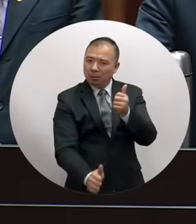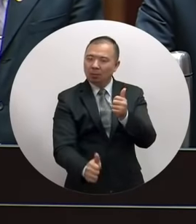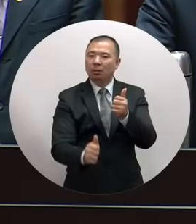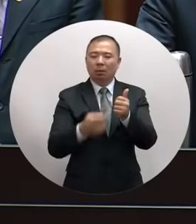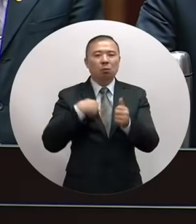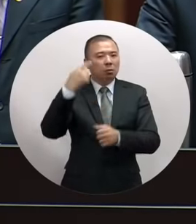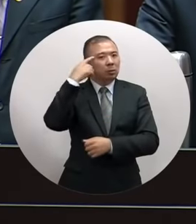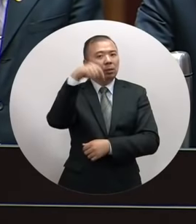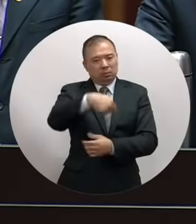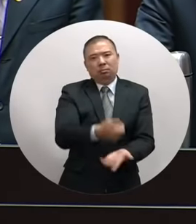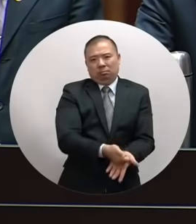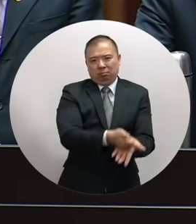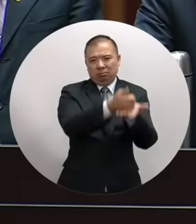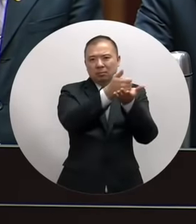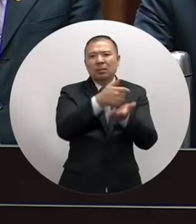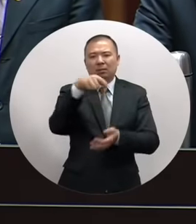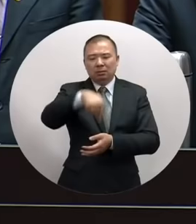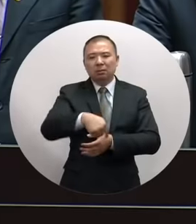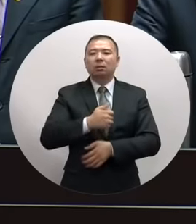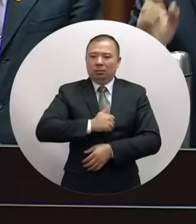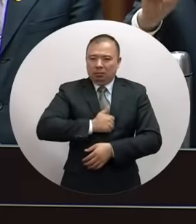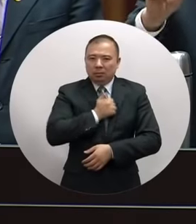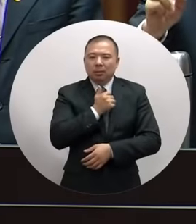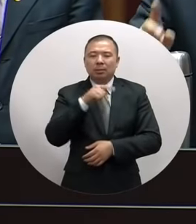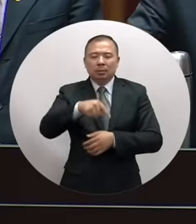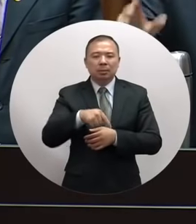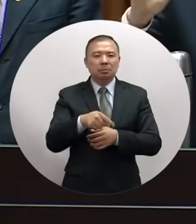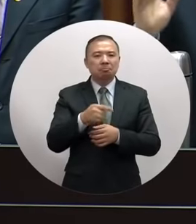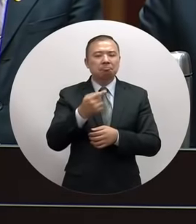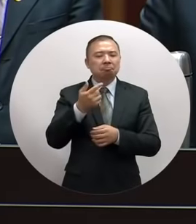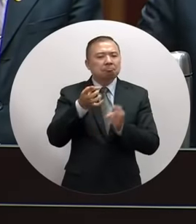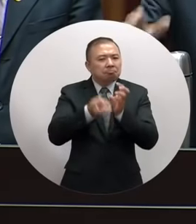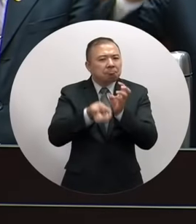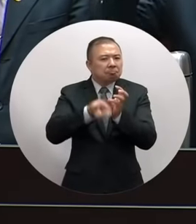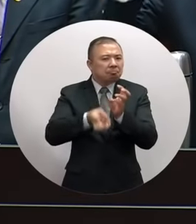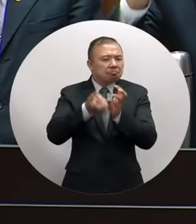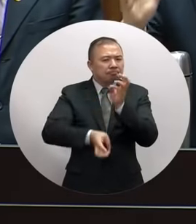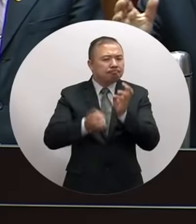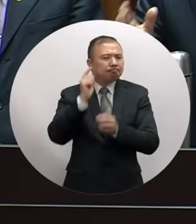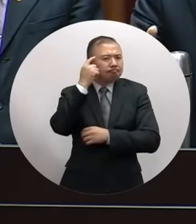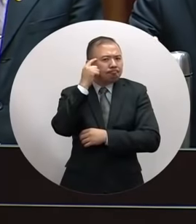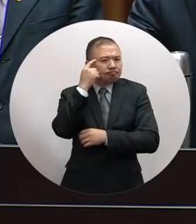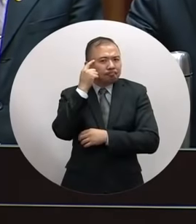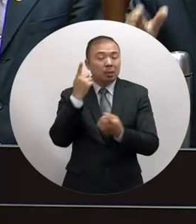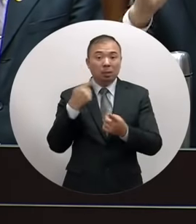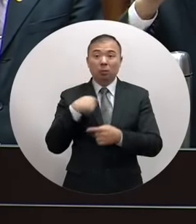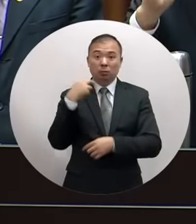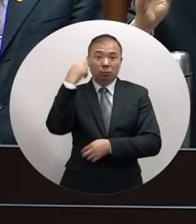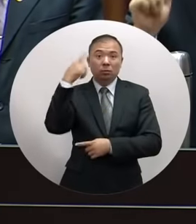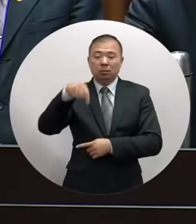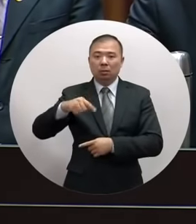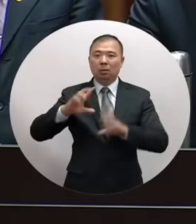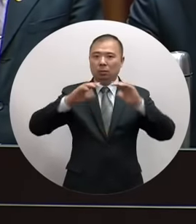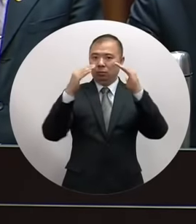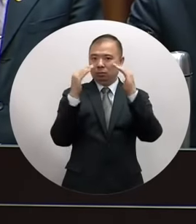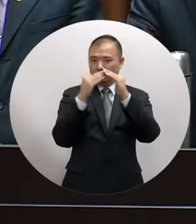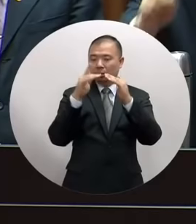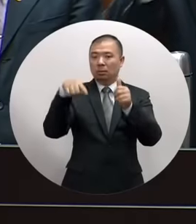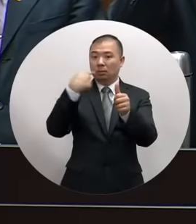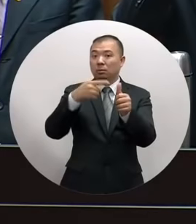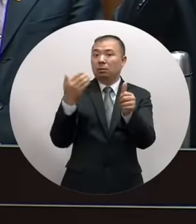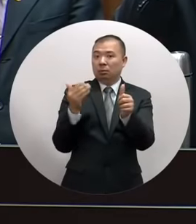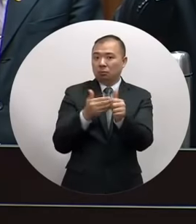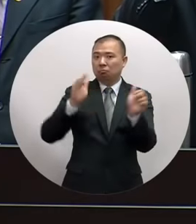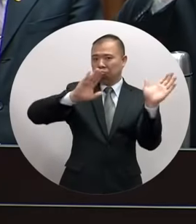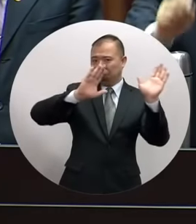这恐怕要好好的想想。因为我觉得国家的教育应该是个怎么样，